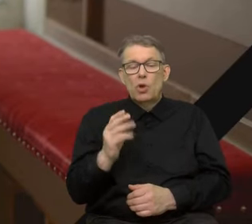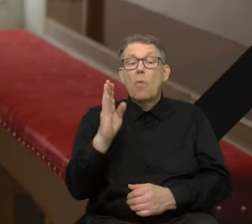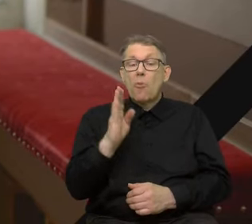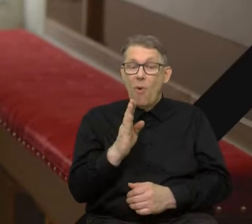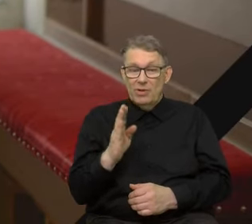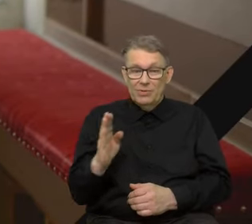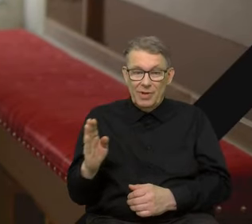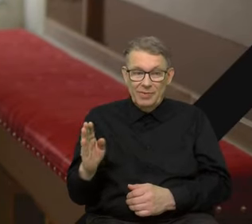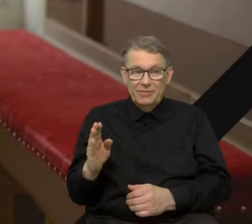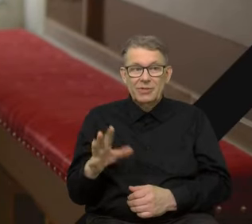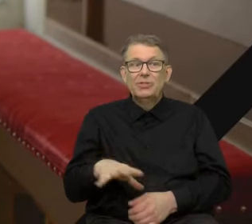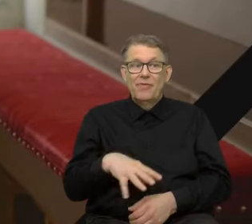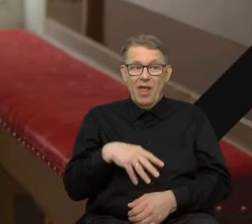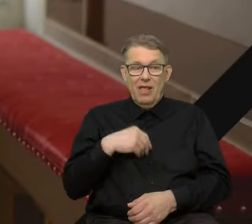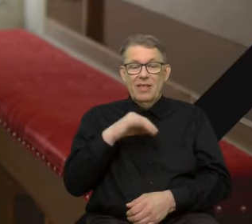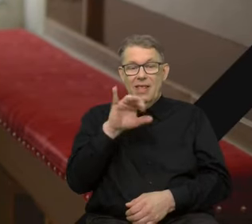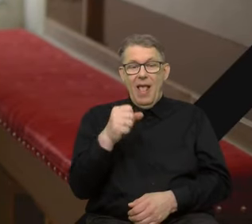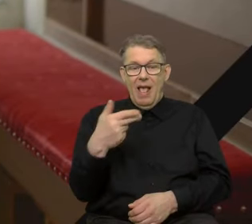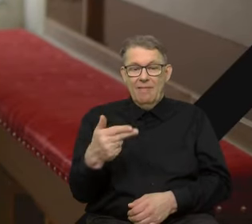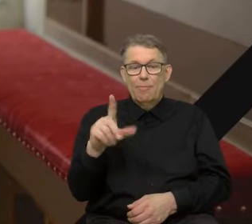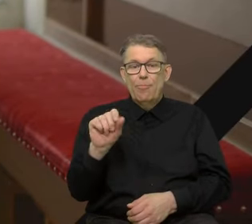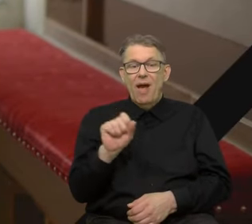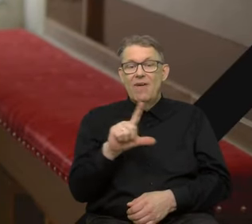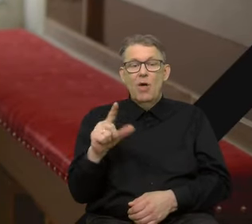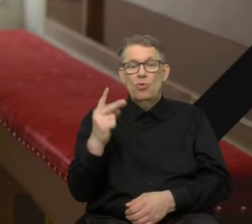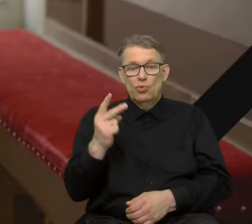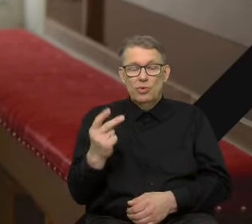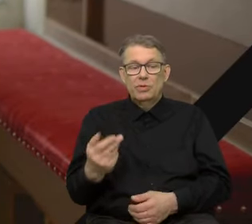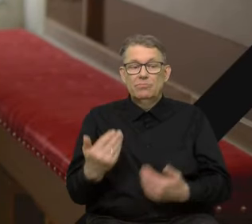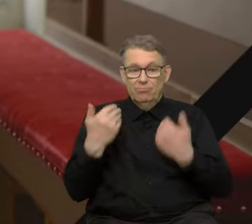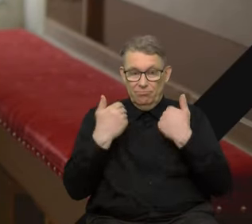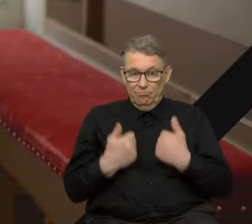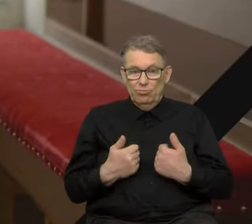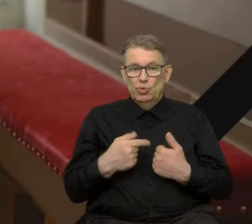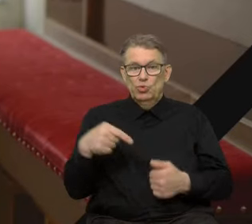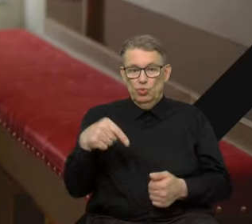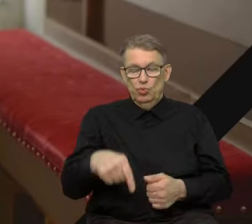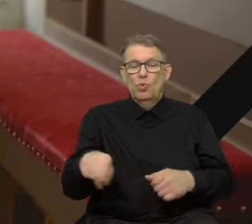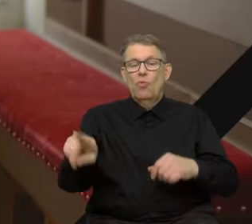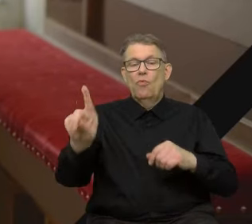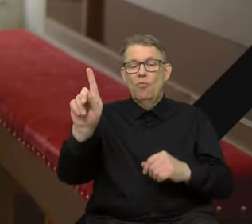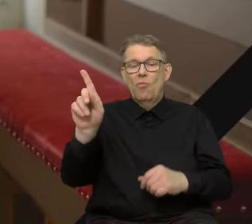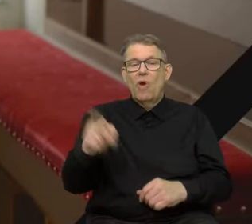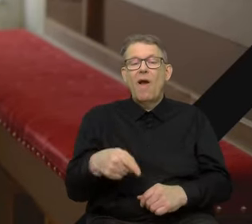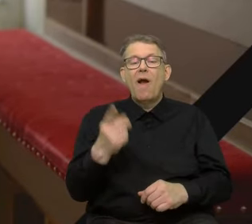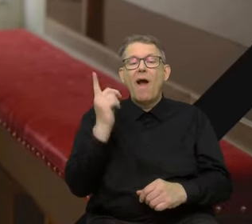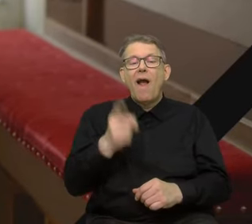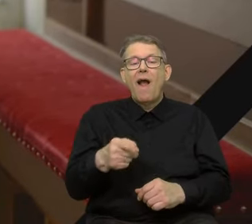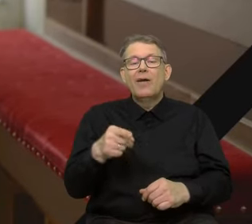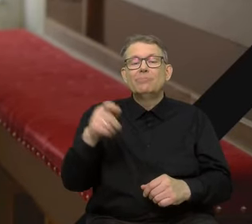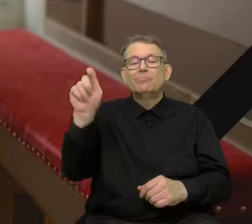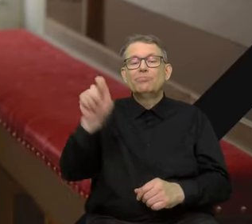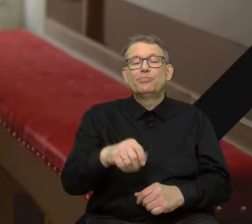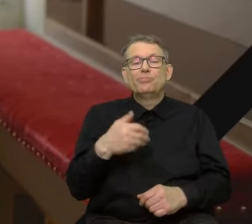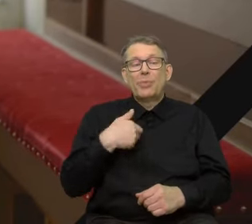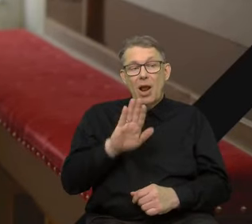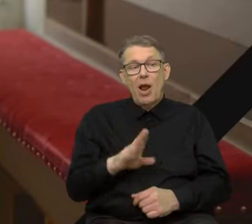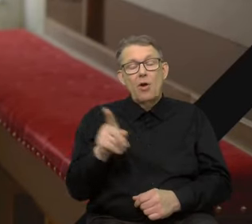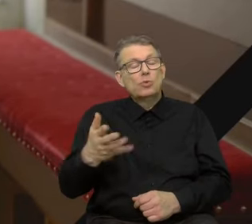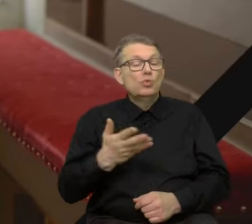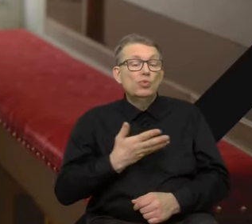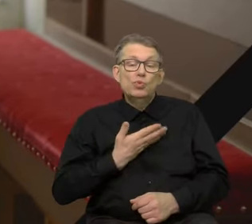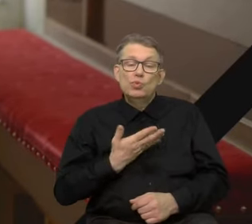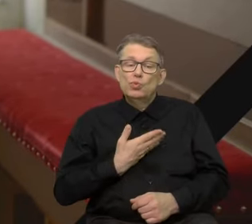błogosławiony, święty Jan Paweł II, mnie tu przysłał do Białegostoku. Takie miał